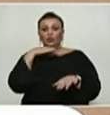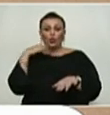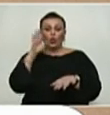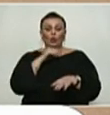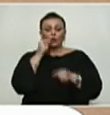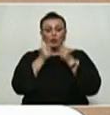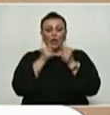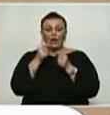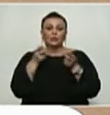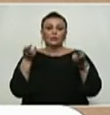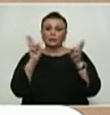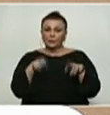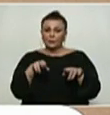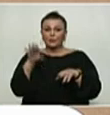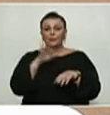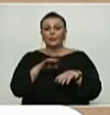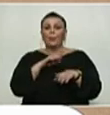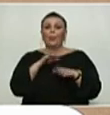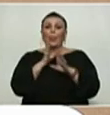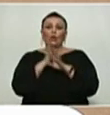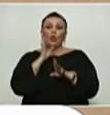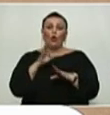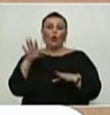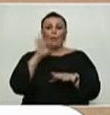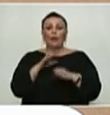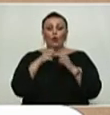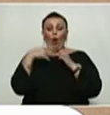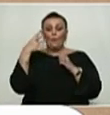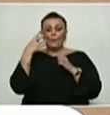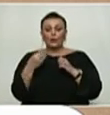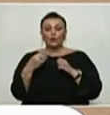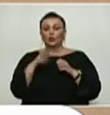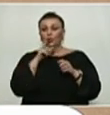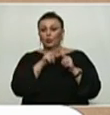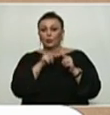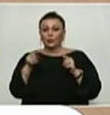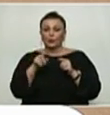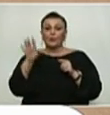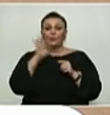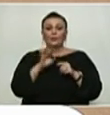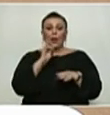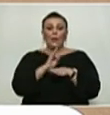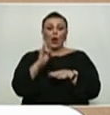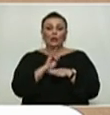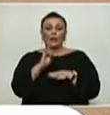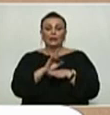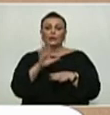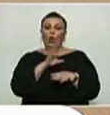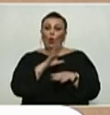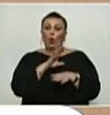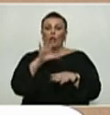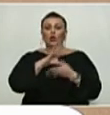qalıbdır. Təqribən növbəti 15 gün ərzində də demək olar ki, o sayca protezləşə bilən